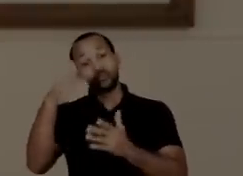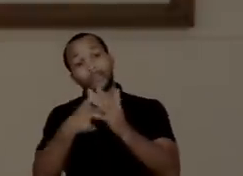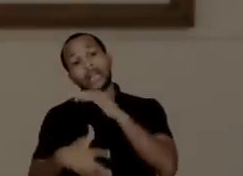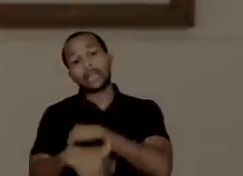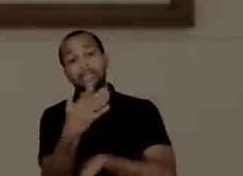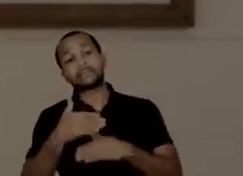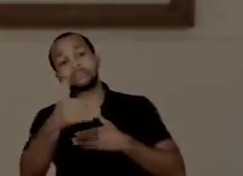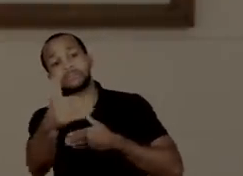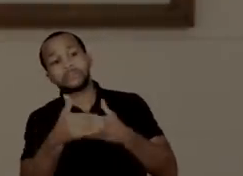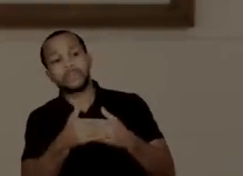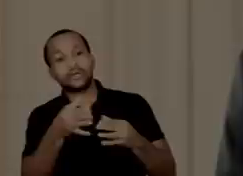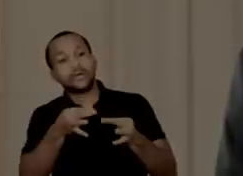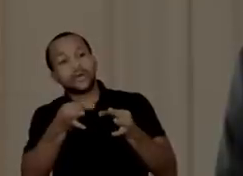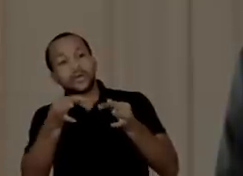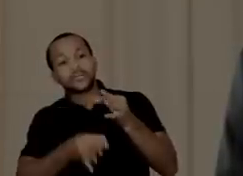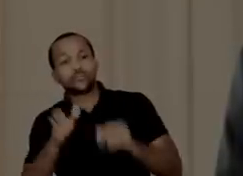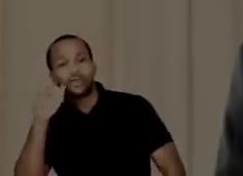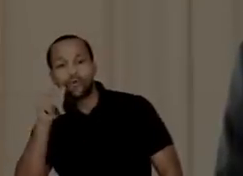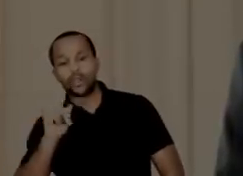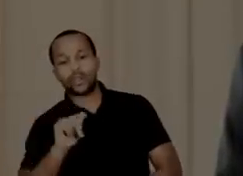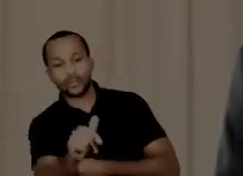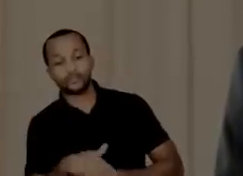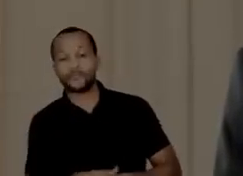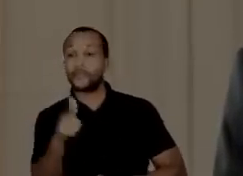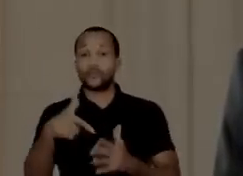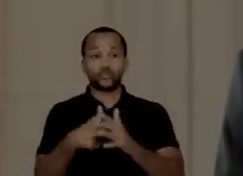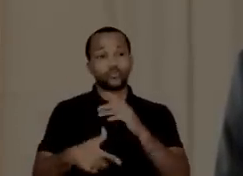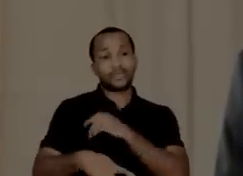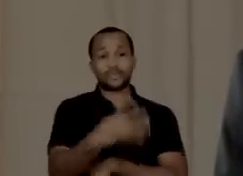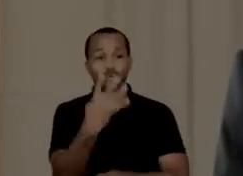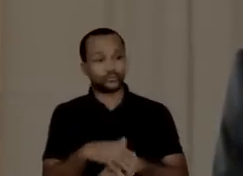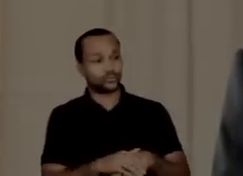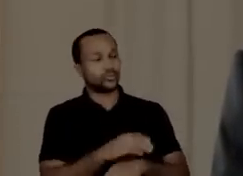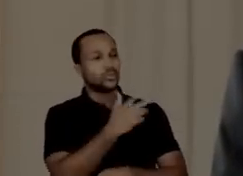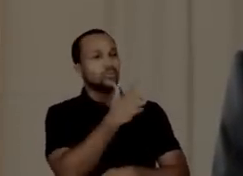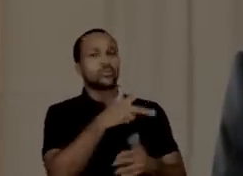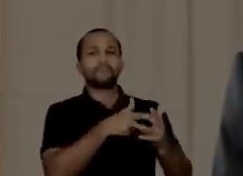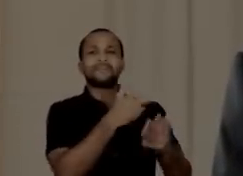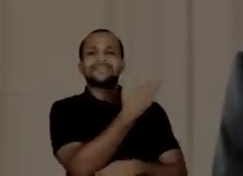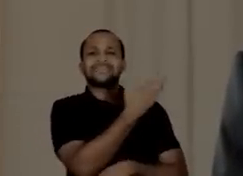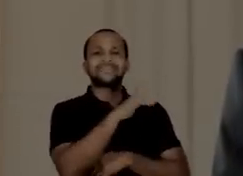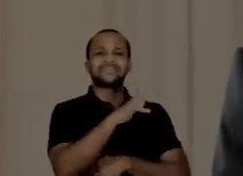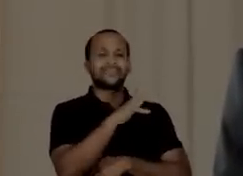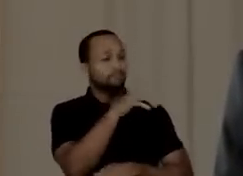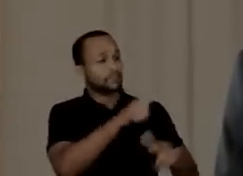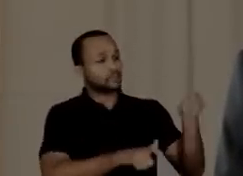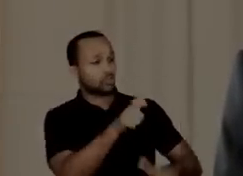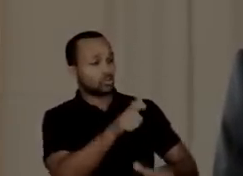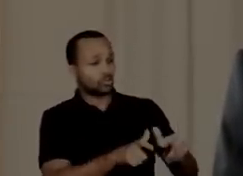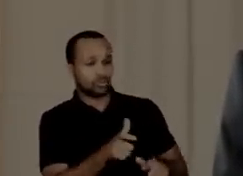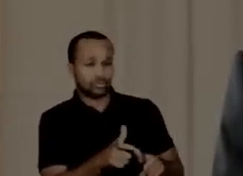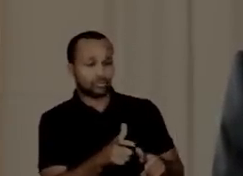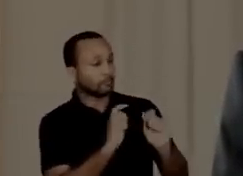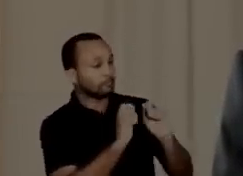ensemble continuer à travailler pour entrevoir, je l'espère, dès 2015, les résultats de nos efforts. En